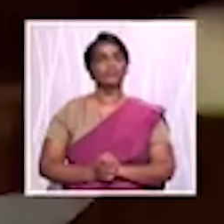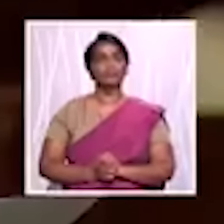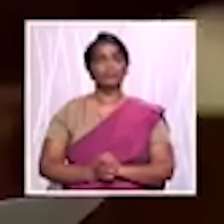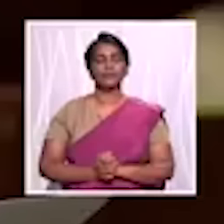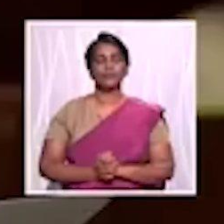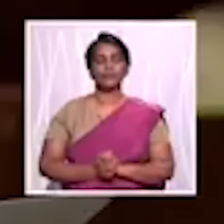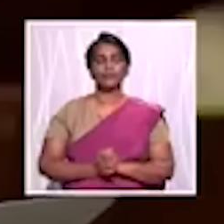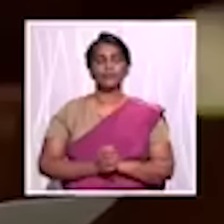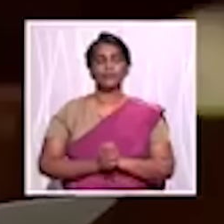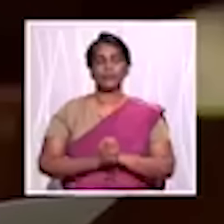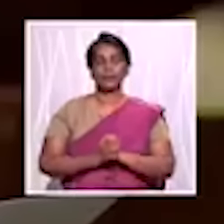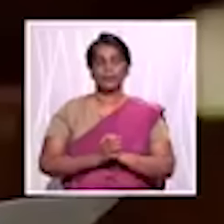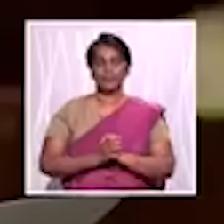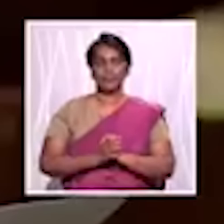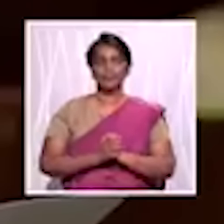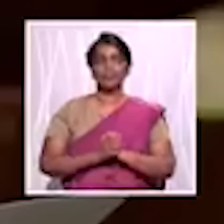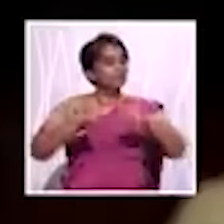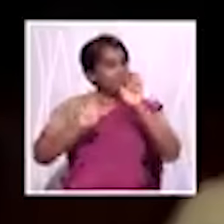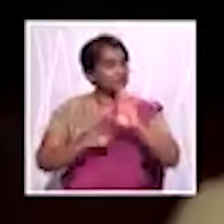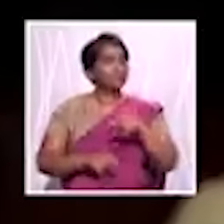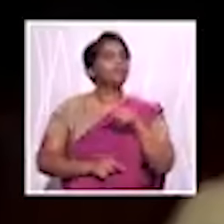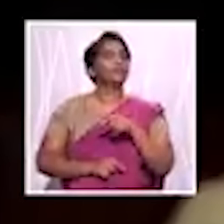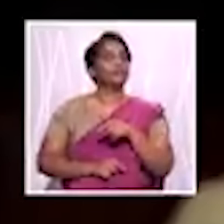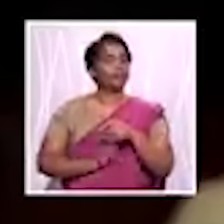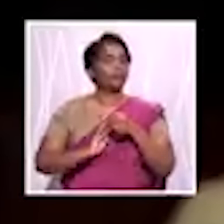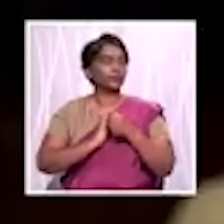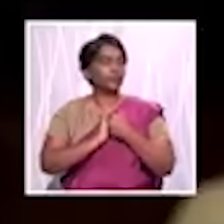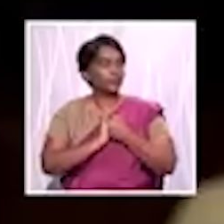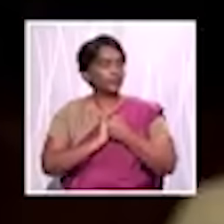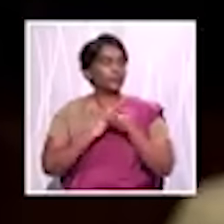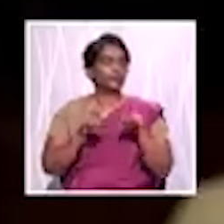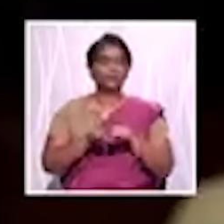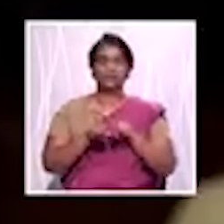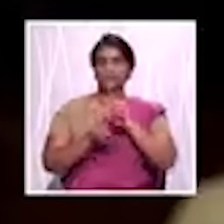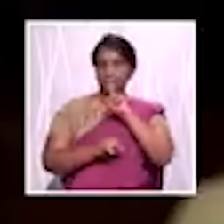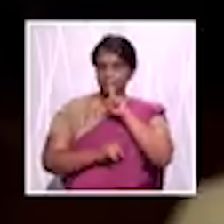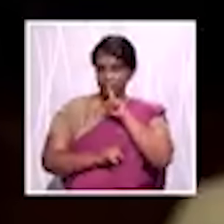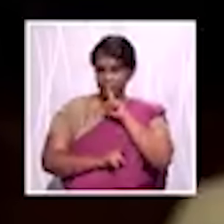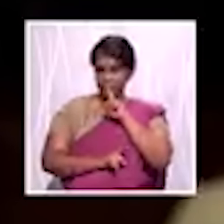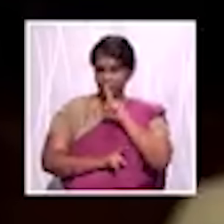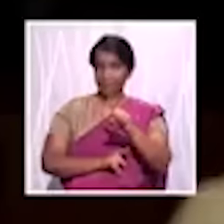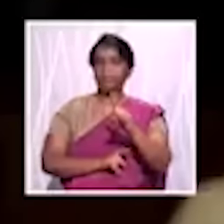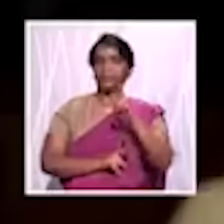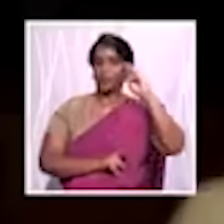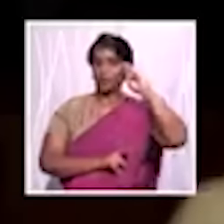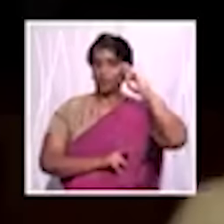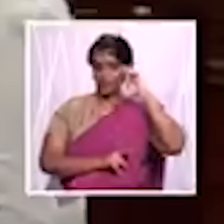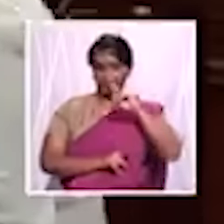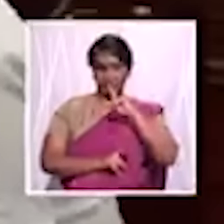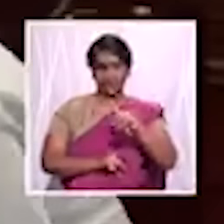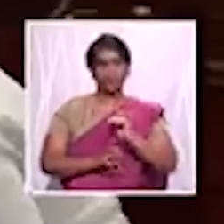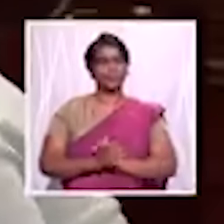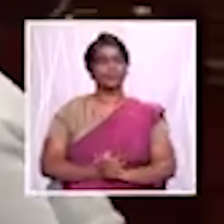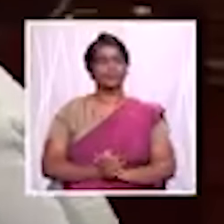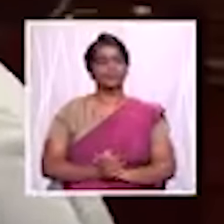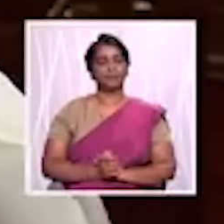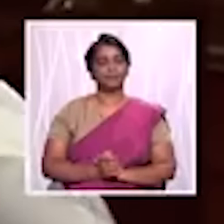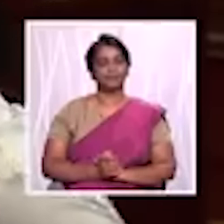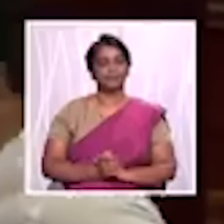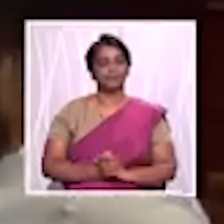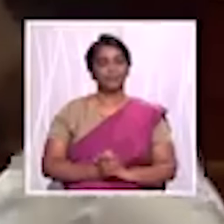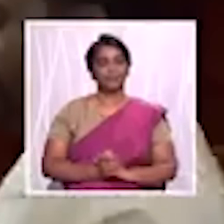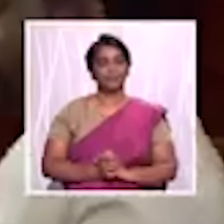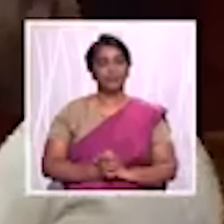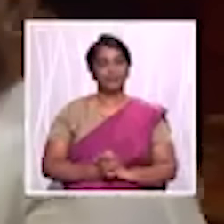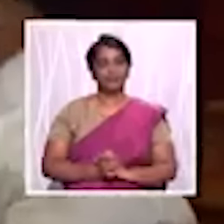நாயக முன்னிலையில் பதவி பிரமாணம் செய்து கொண்டார் நீதி மற்றும் தேசிய ஒருமைப்பாட்டு அமைச்சராக சட்டத்தரணி ஹர்ஷன நாணயக்காரர்